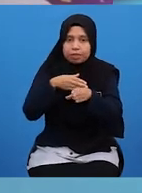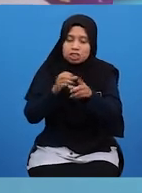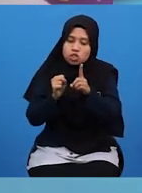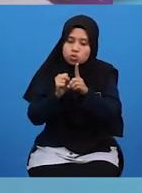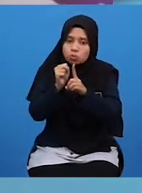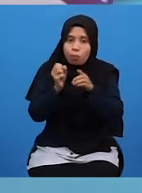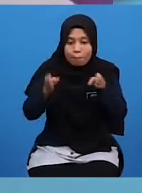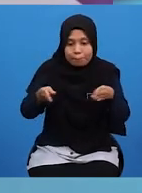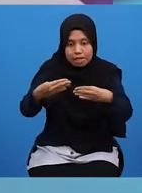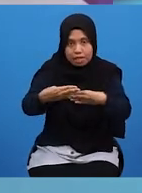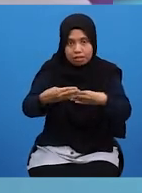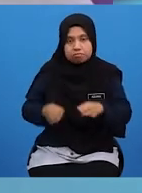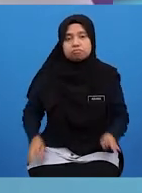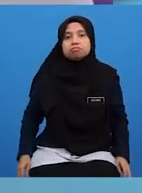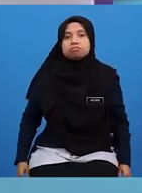bilik.